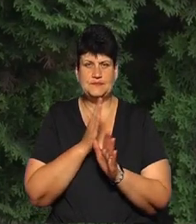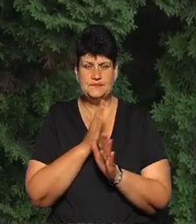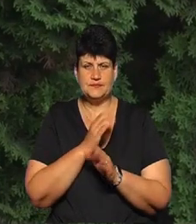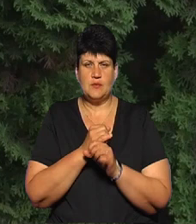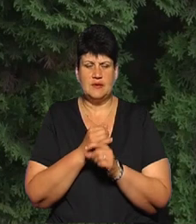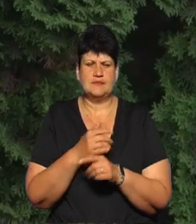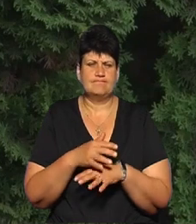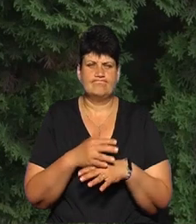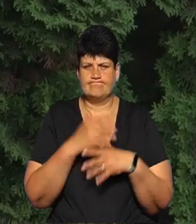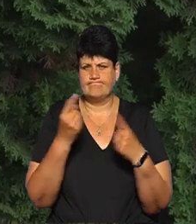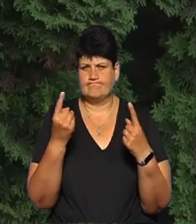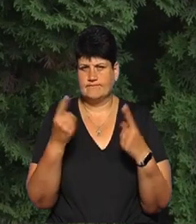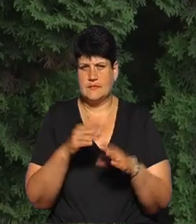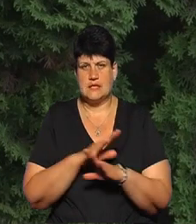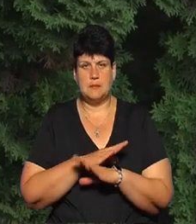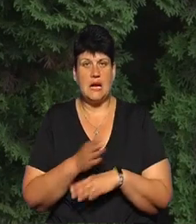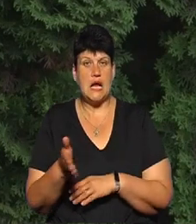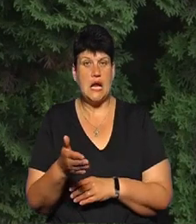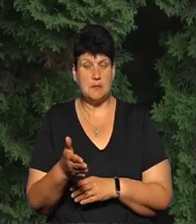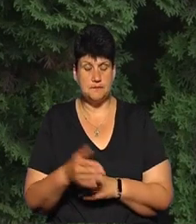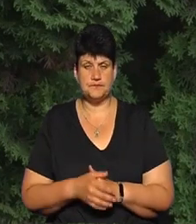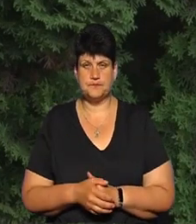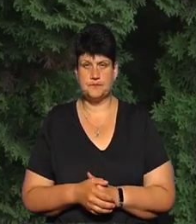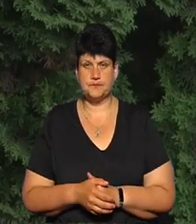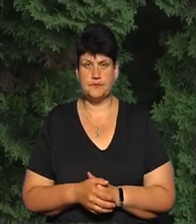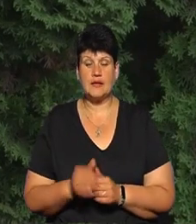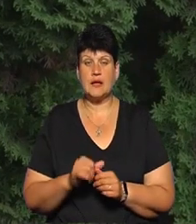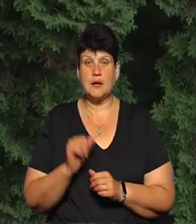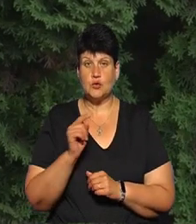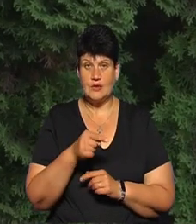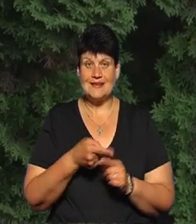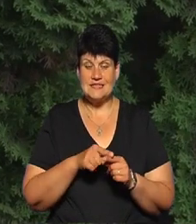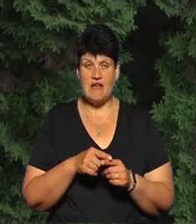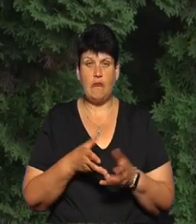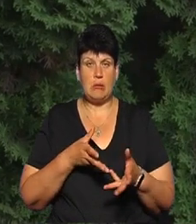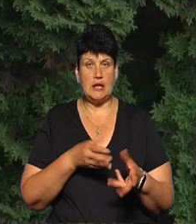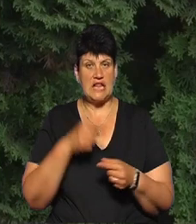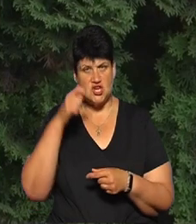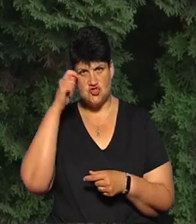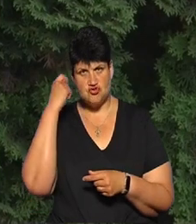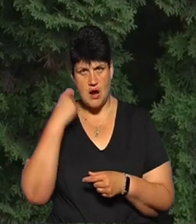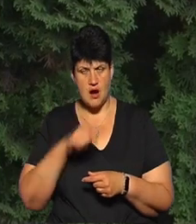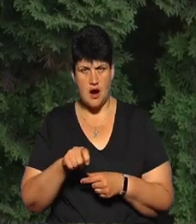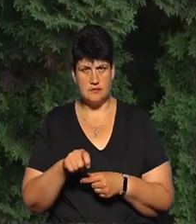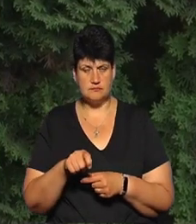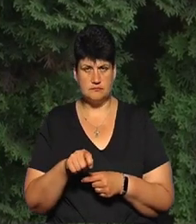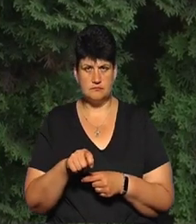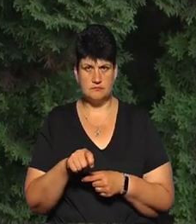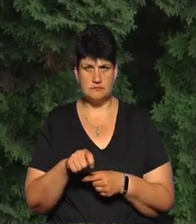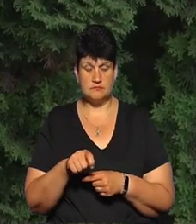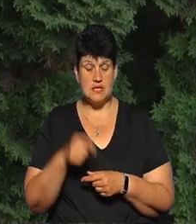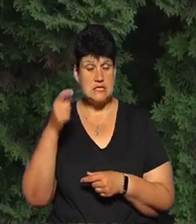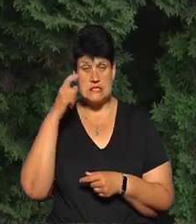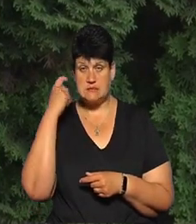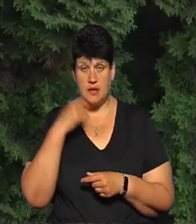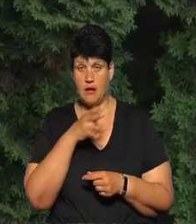масову загибель риби. Крім того, ще на це вплинула і жара, спека, що тривала ці